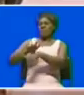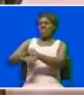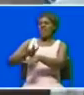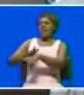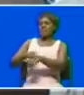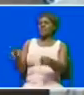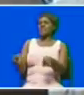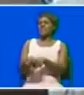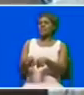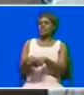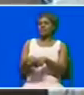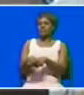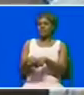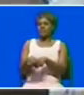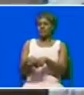therapy.